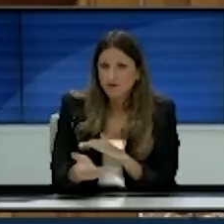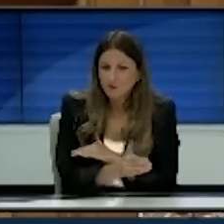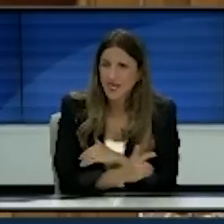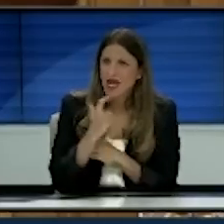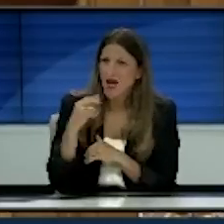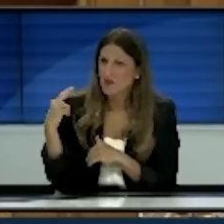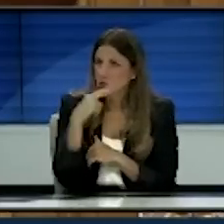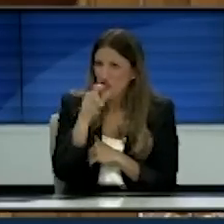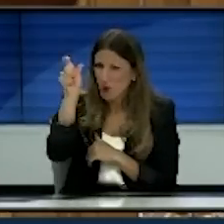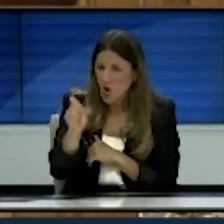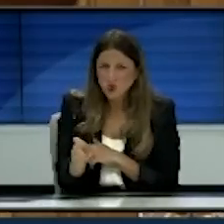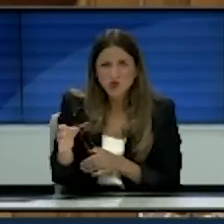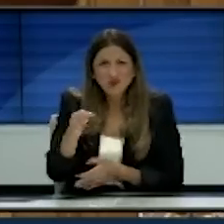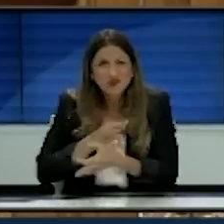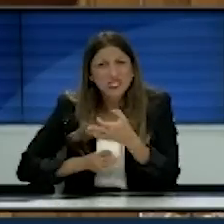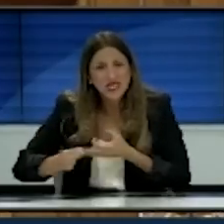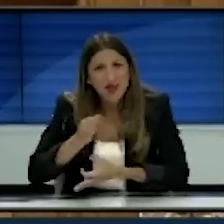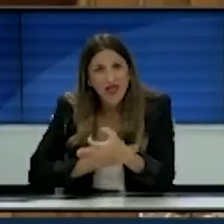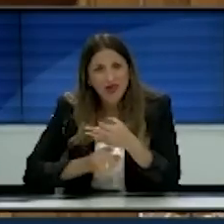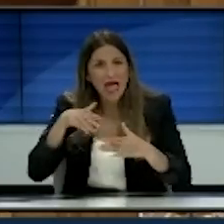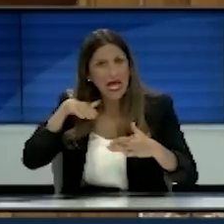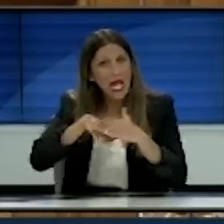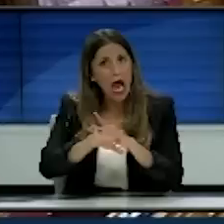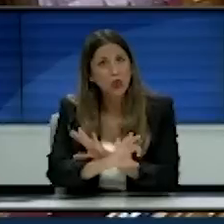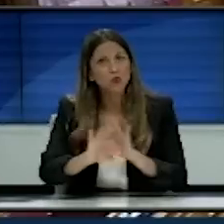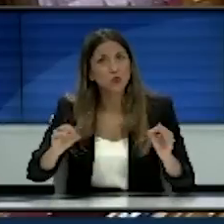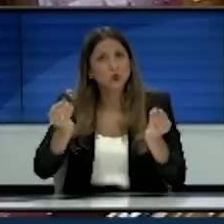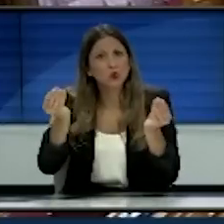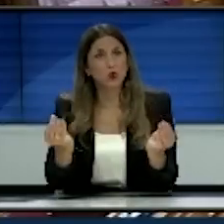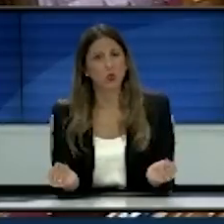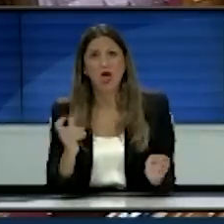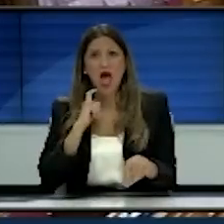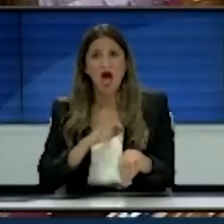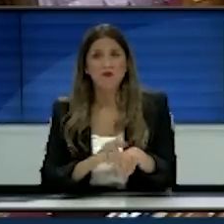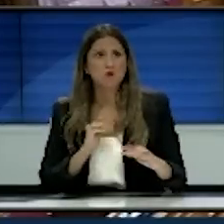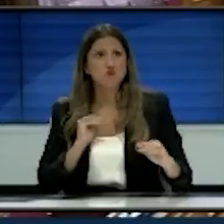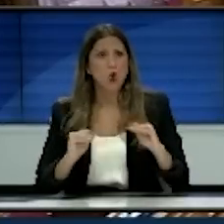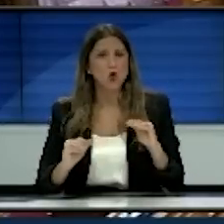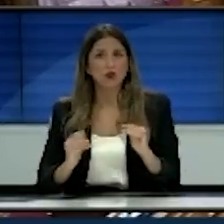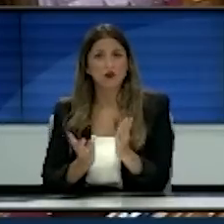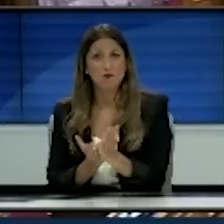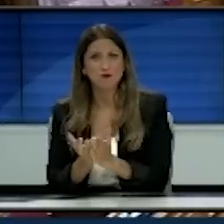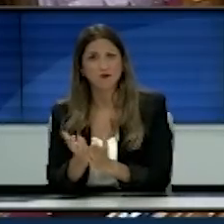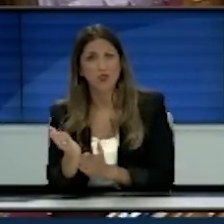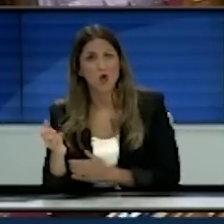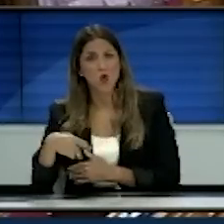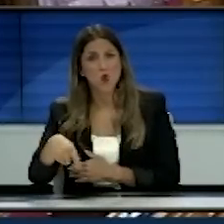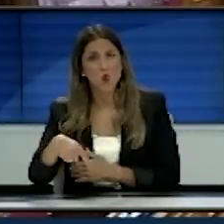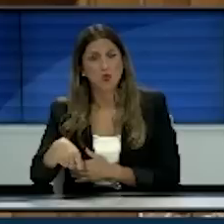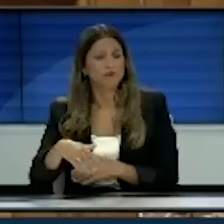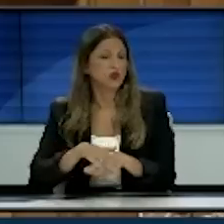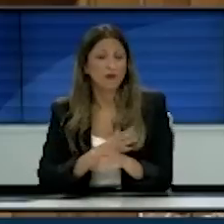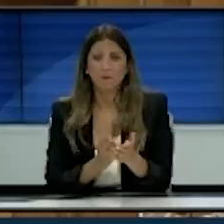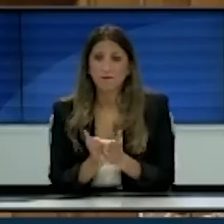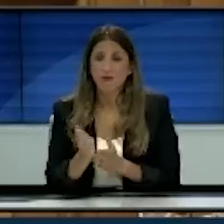το βήμα, κύριε Μητσοτάκη, για το ότι υλοποιείτε ότι νόμος είναι το δίκιο του εργάτη. που στηρίζει το ΚΚΕ,